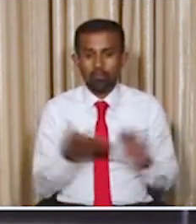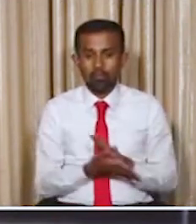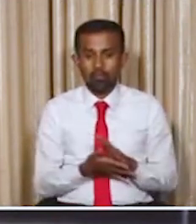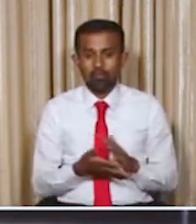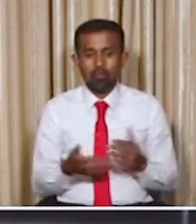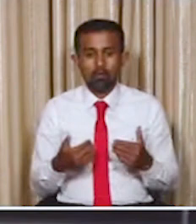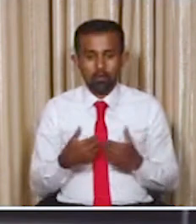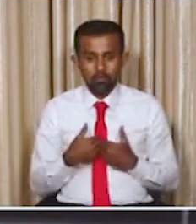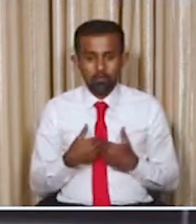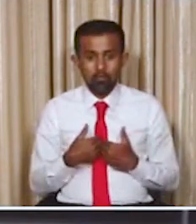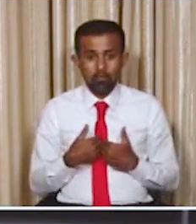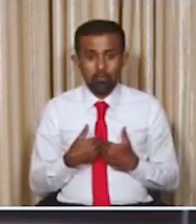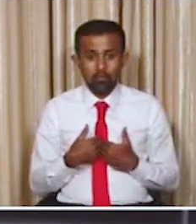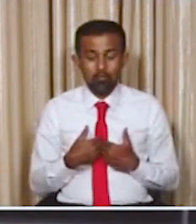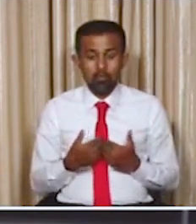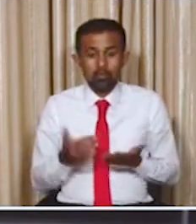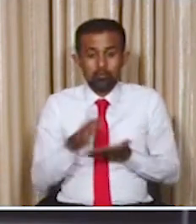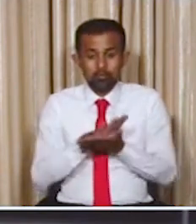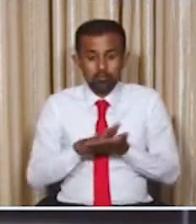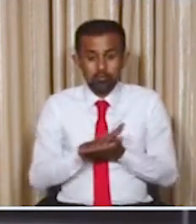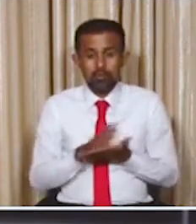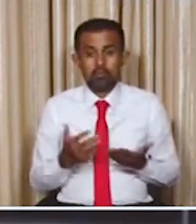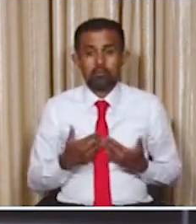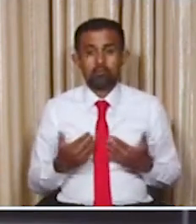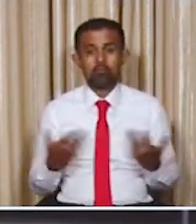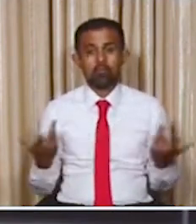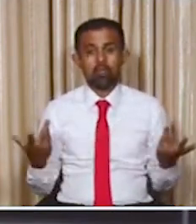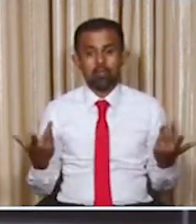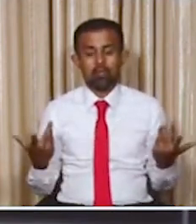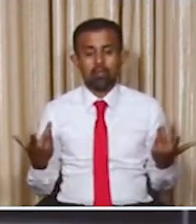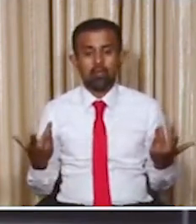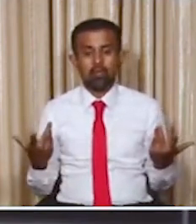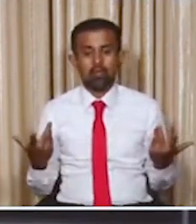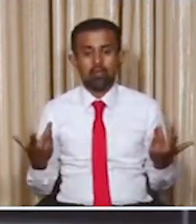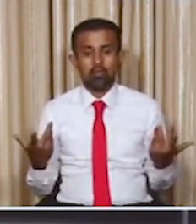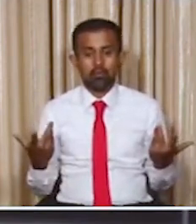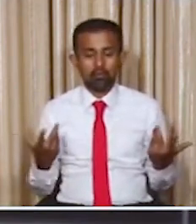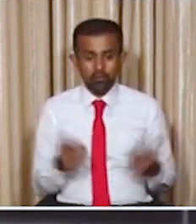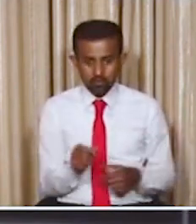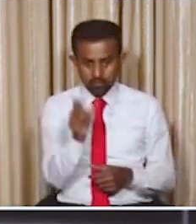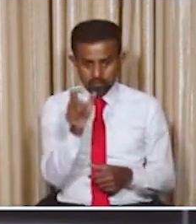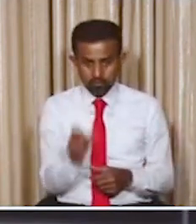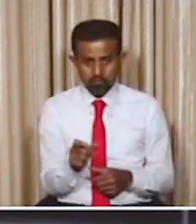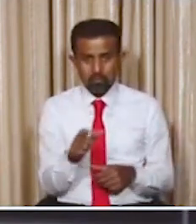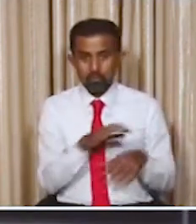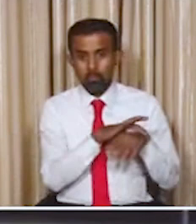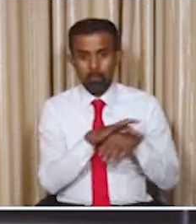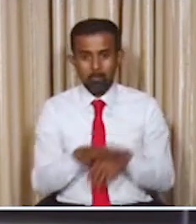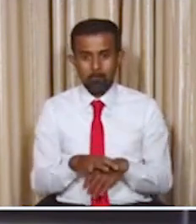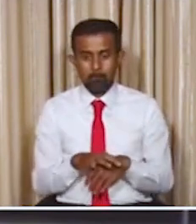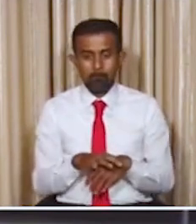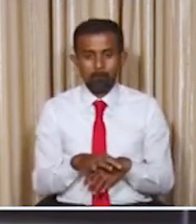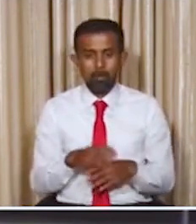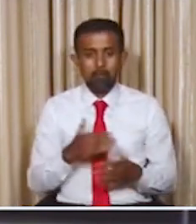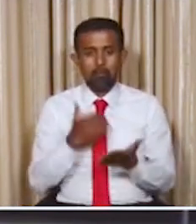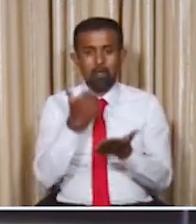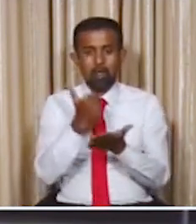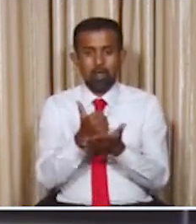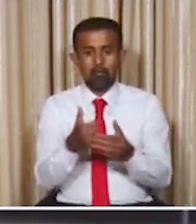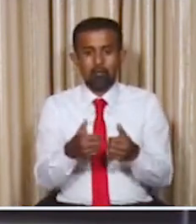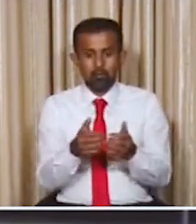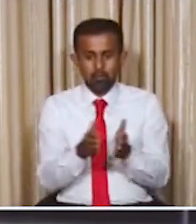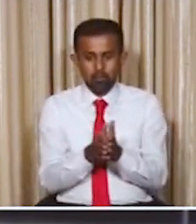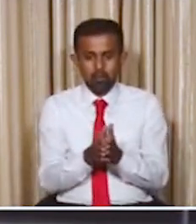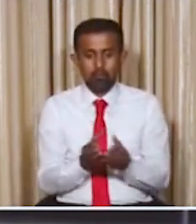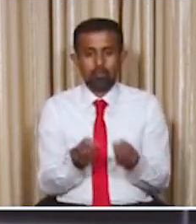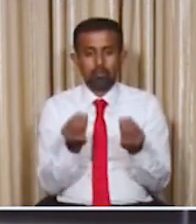අපිට අදටත් අපිට මේක රිකව කරගන්න බැරි තත්ත්වයක තියෙන්නේ. එහෙමනම් එතුමා අපි මෙතෙන්ට ගෙනල්ලා මේ බාහ බැංකුව ස්වාධීන